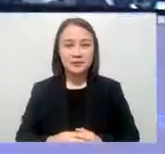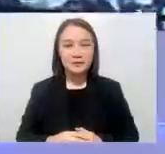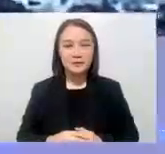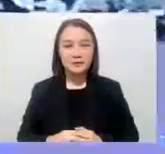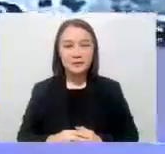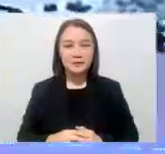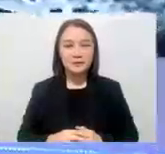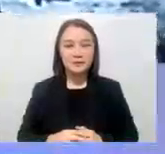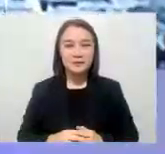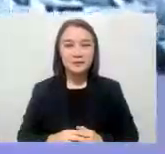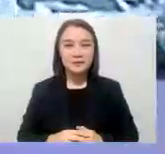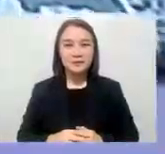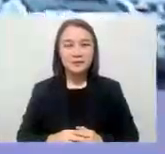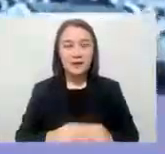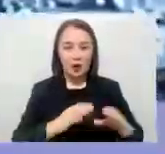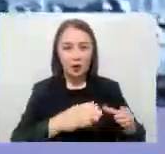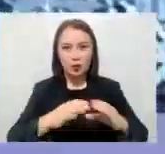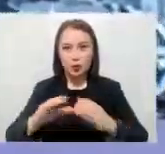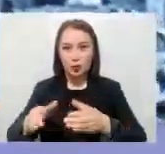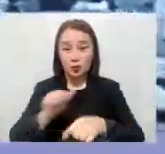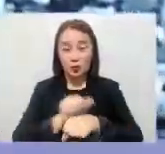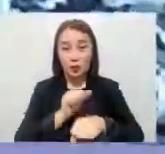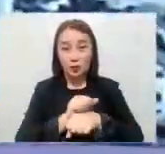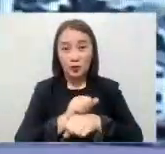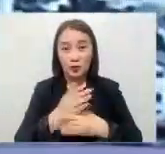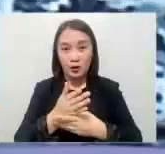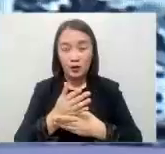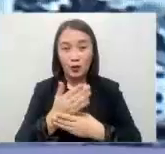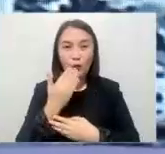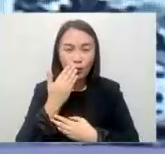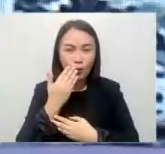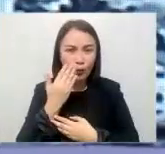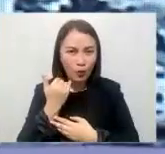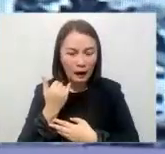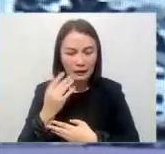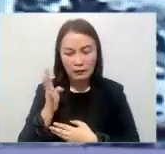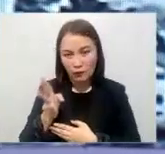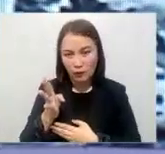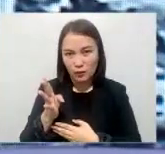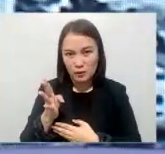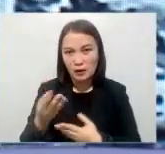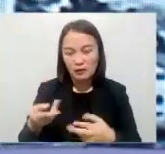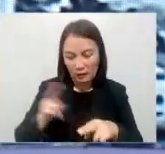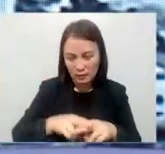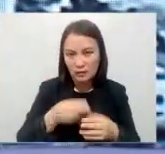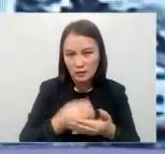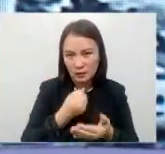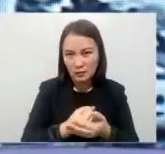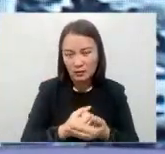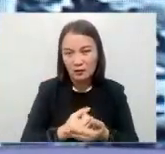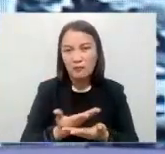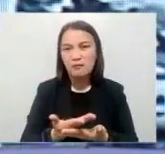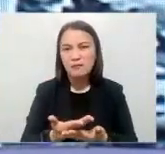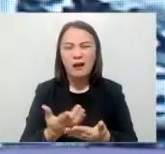Dismayado ang ilang grupo ng mga manggagawa sa 40 pesos na dagdag sa minimum wage. Malayo kasi yan sa inihirit nila. Nasa